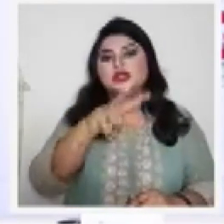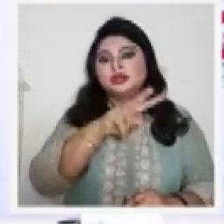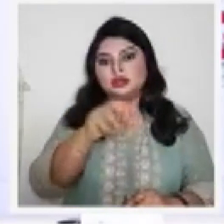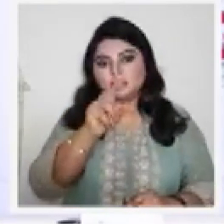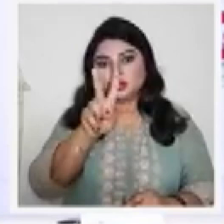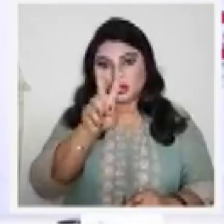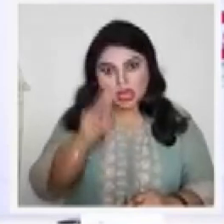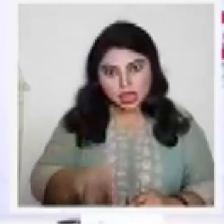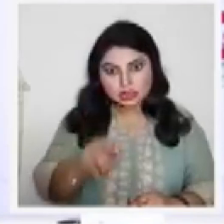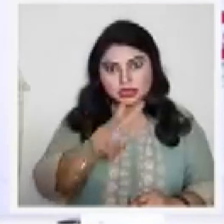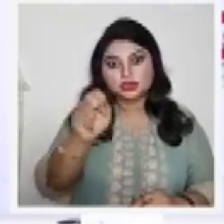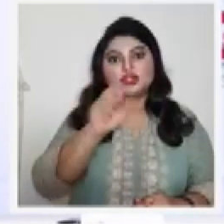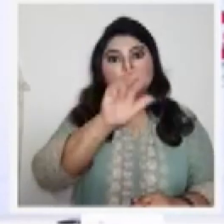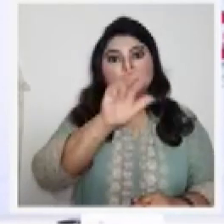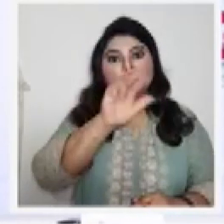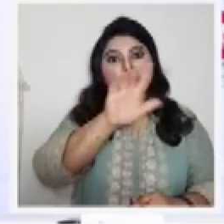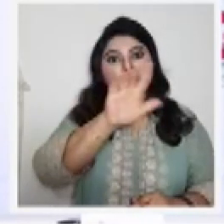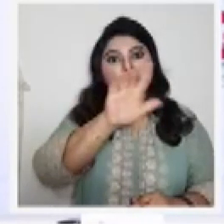21.10%।